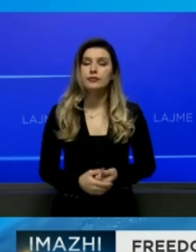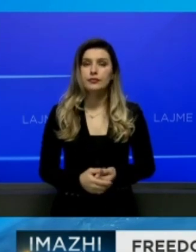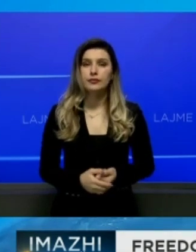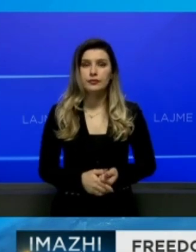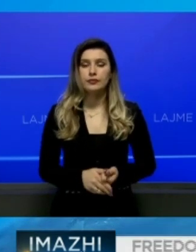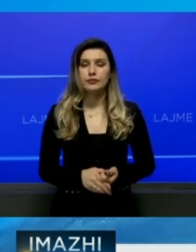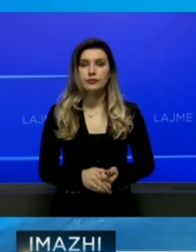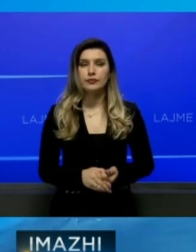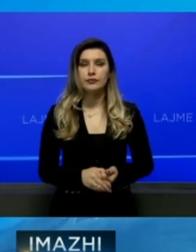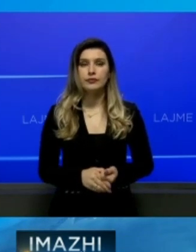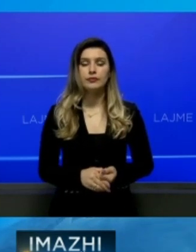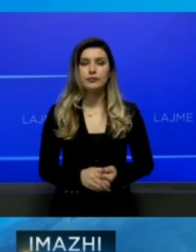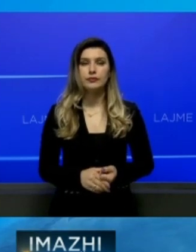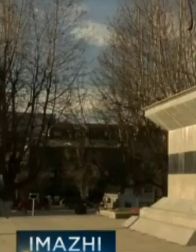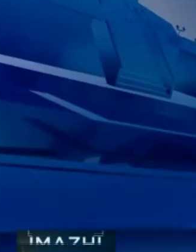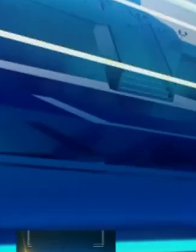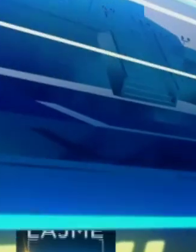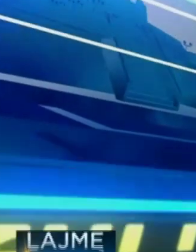kaluar.